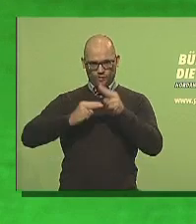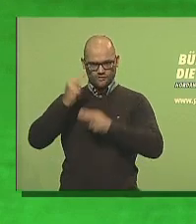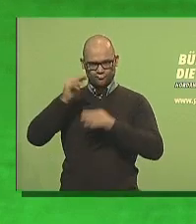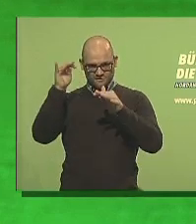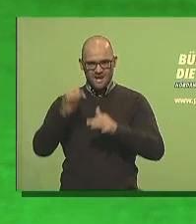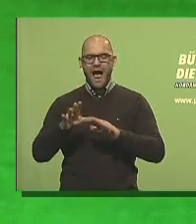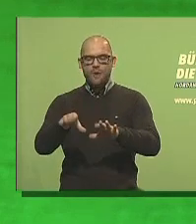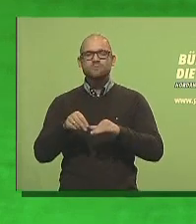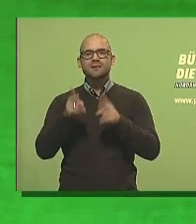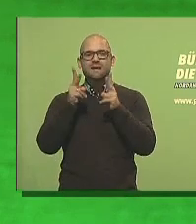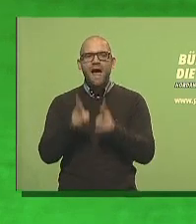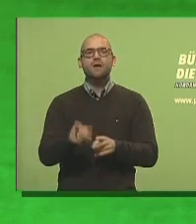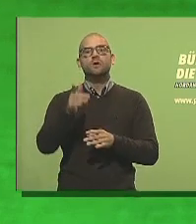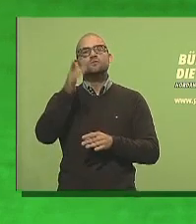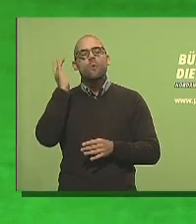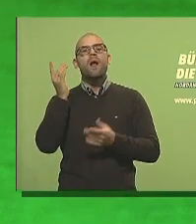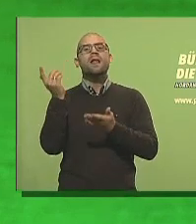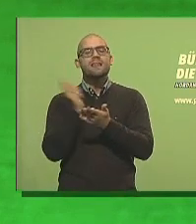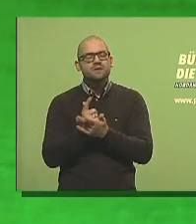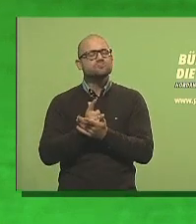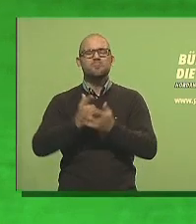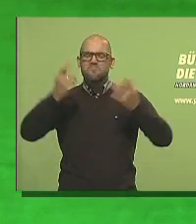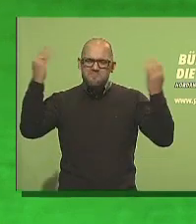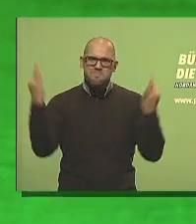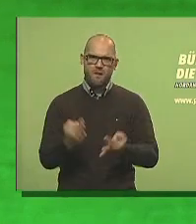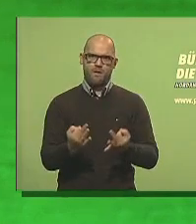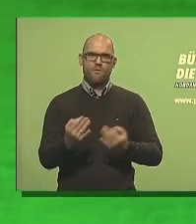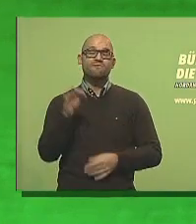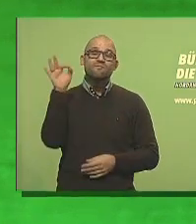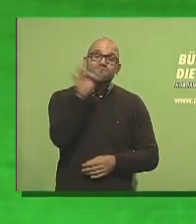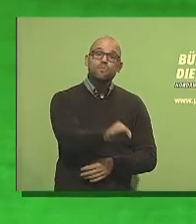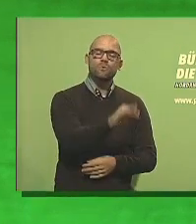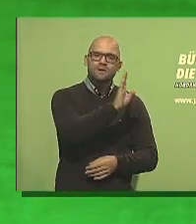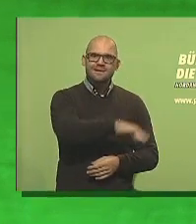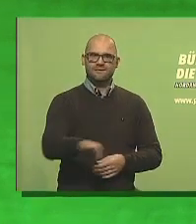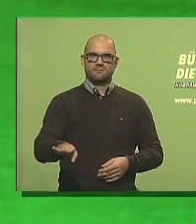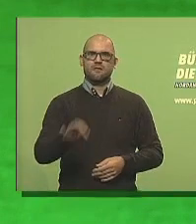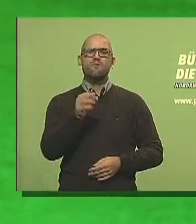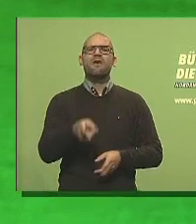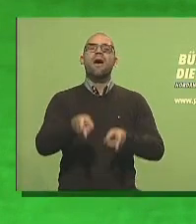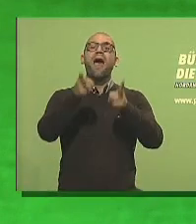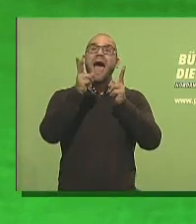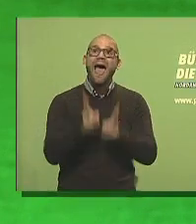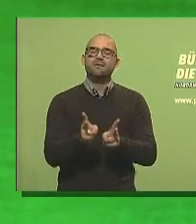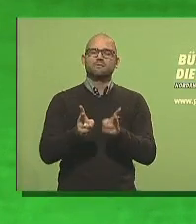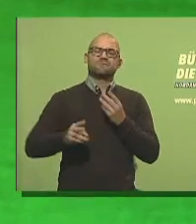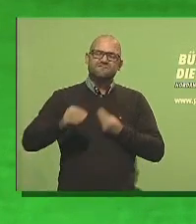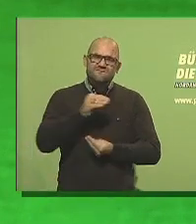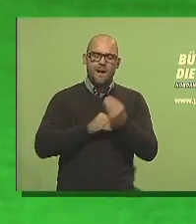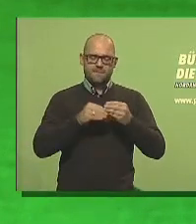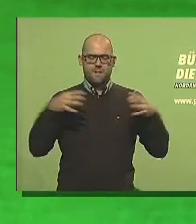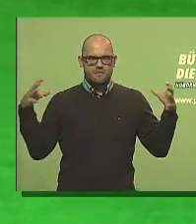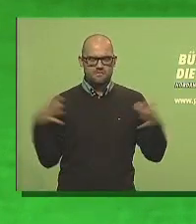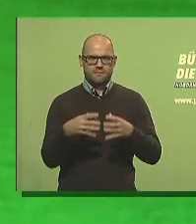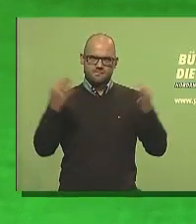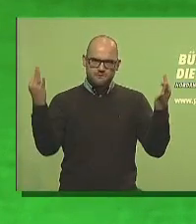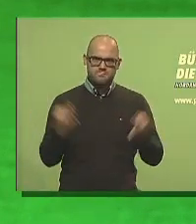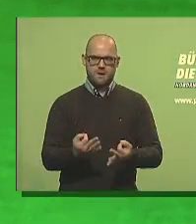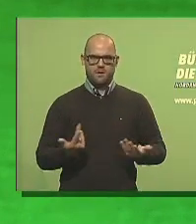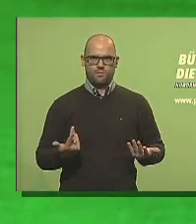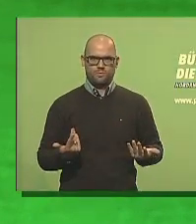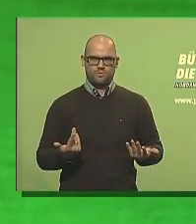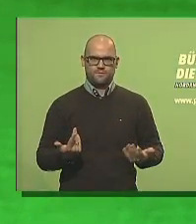gehört eingeführt, und zwar im Sinne der Kinder, und zwar im Sinne eines echten Familiensinns, liebe Freundinnen und Freunde.